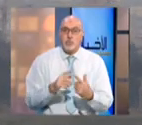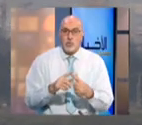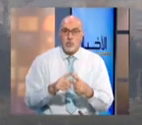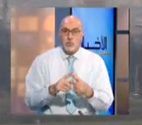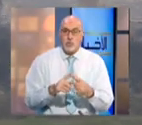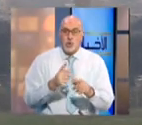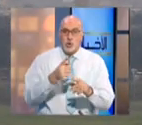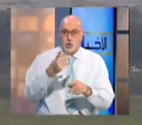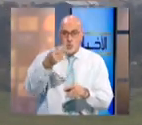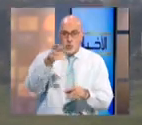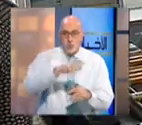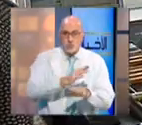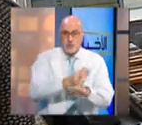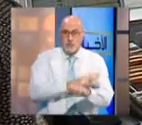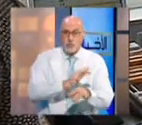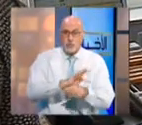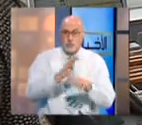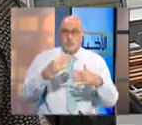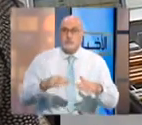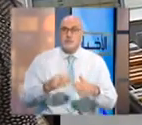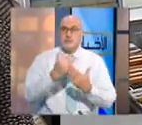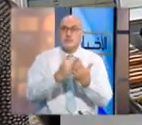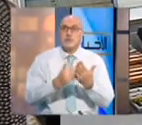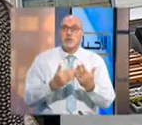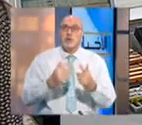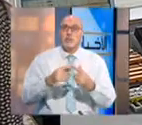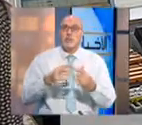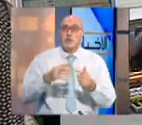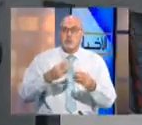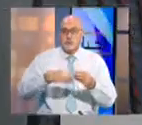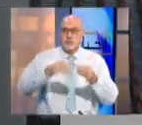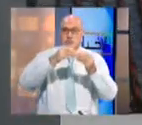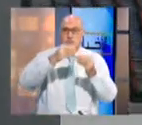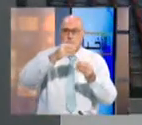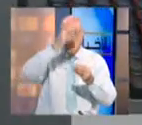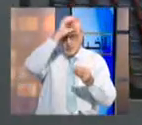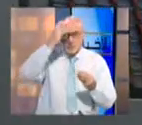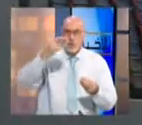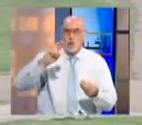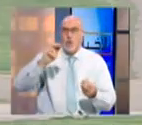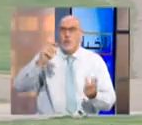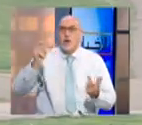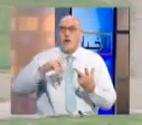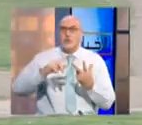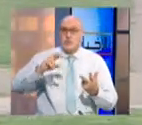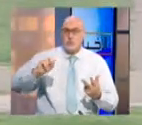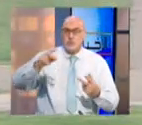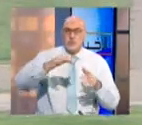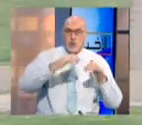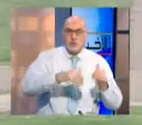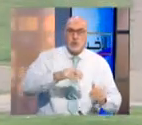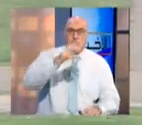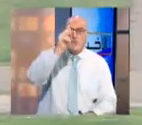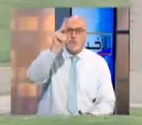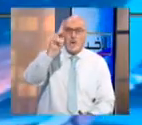بمعدل الرحلات قبل الكوفيد، مع تكثيف رحلات العمرة والرحلات الجوية ذات الطابع السياحي بين باريس